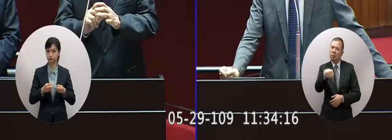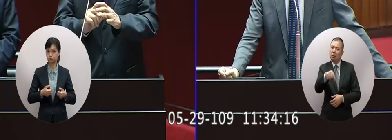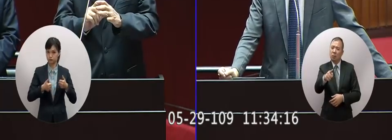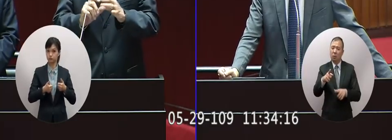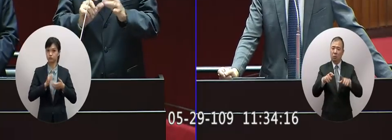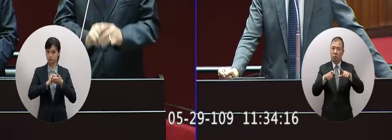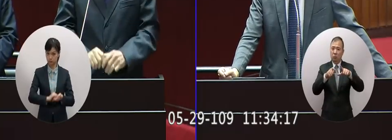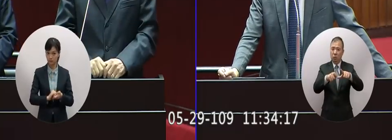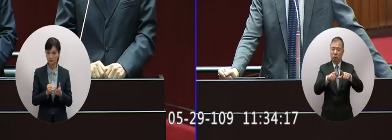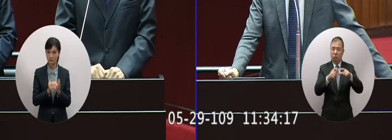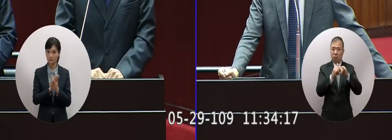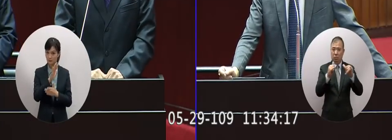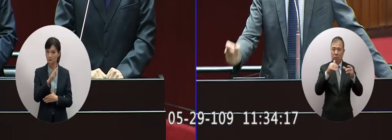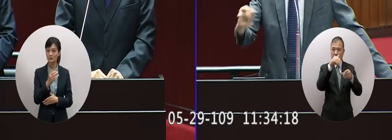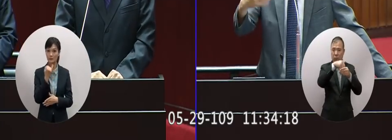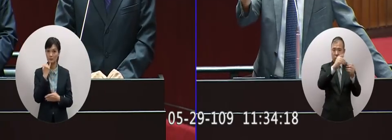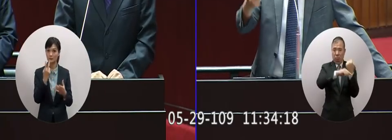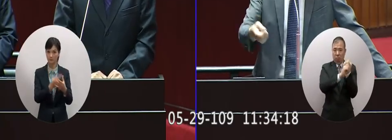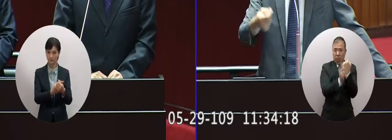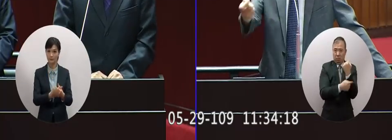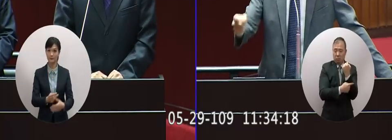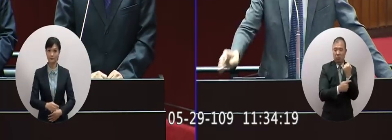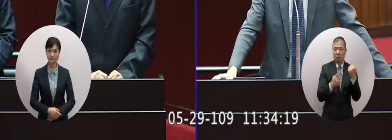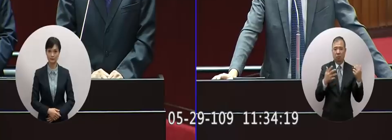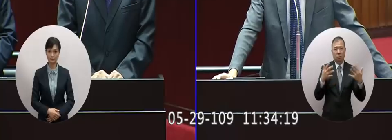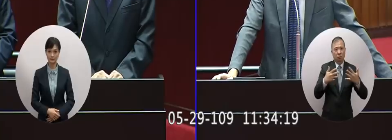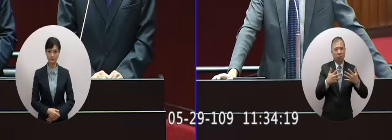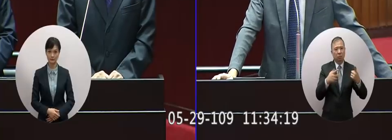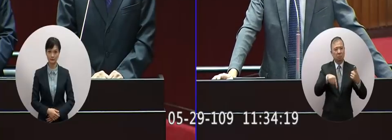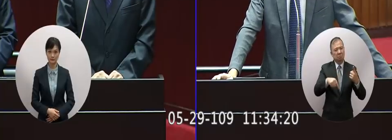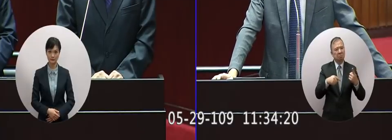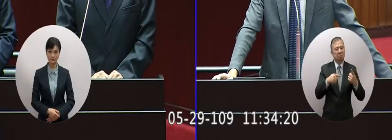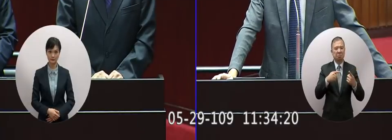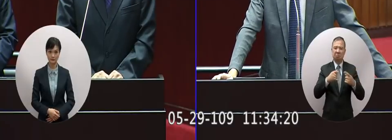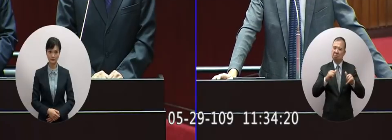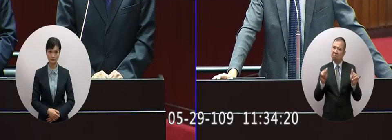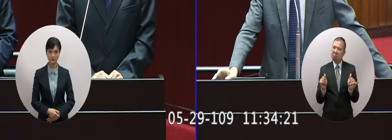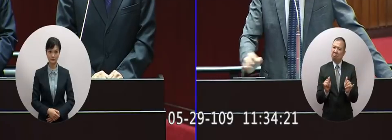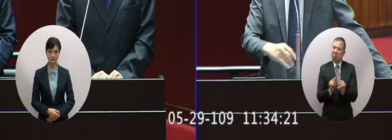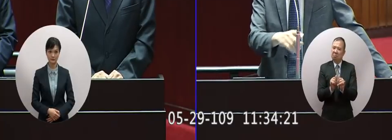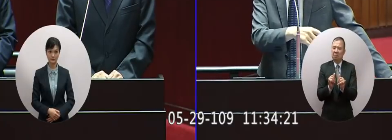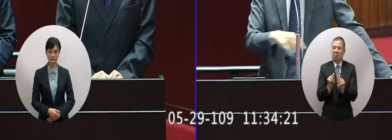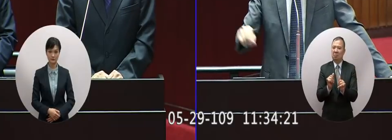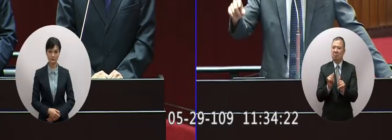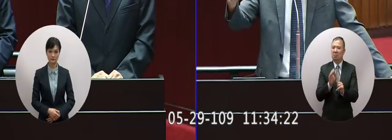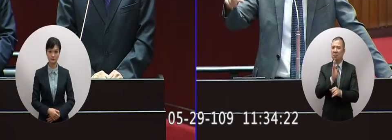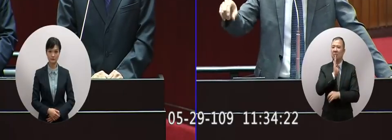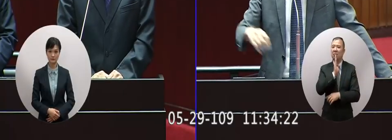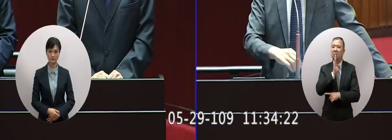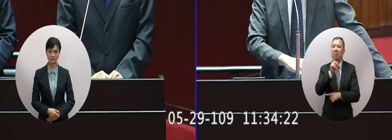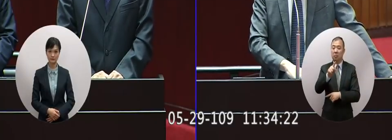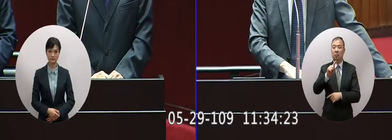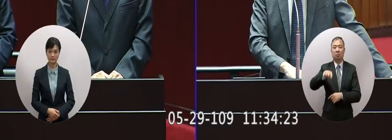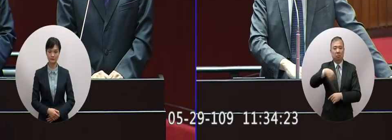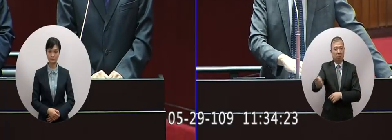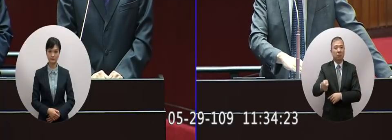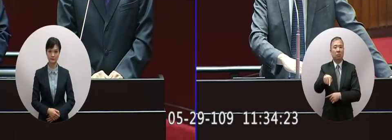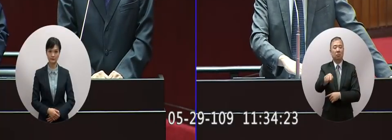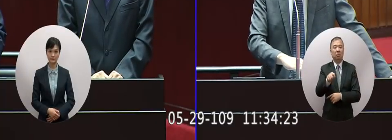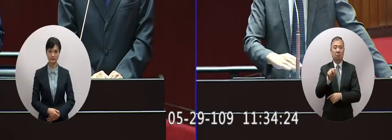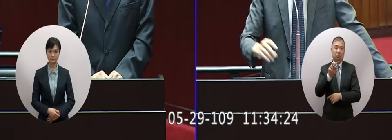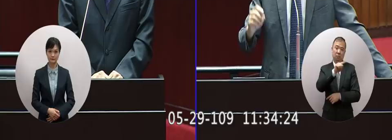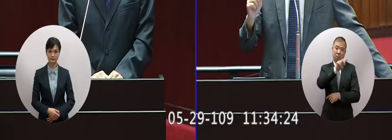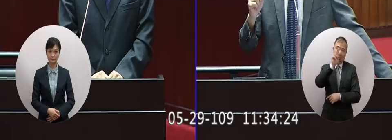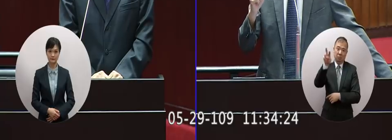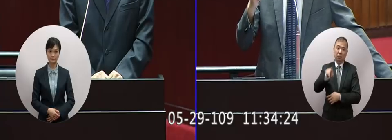公投法的问题是又变成一个汉格或者矛盾了。我们往下看，好，其实就是说现在是